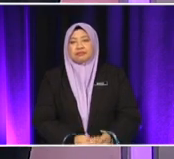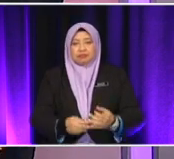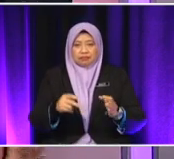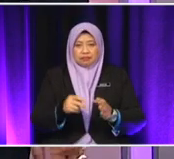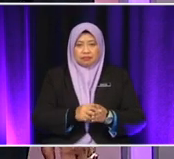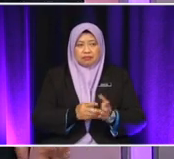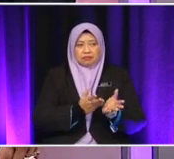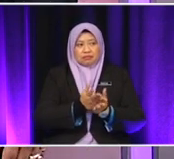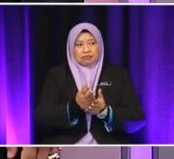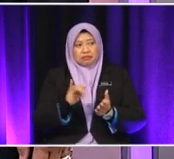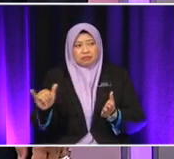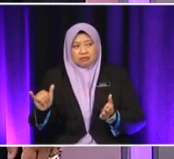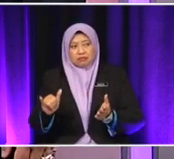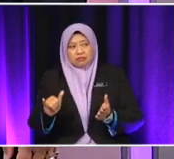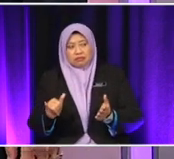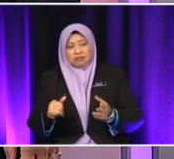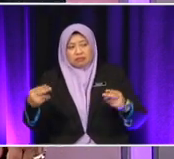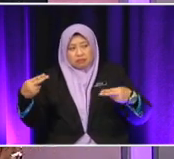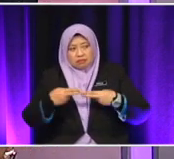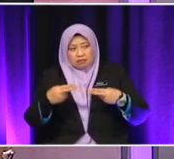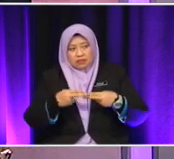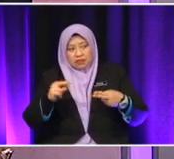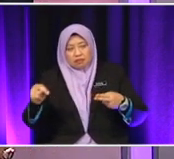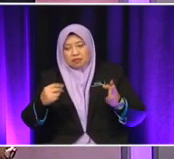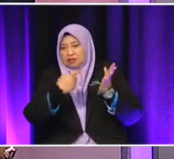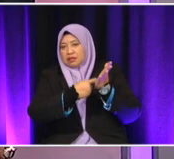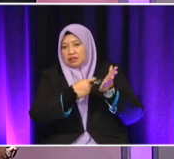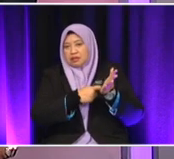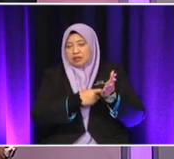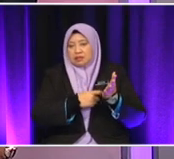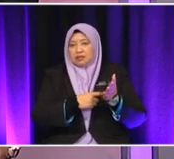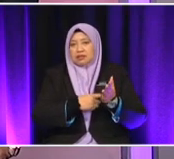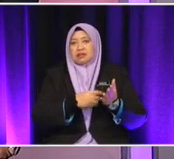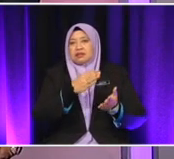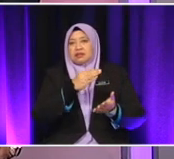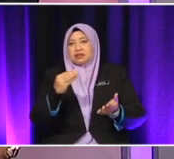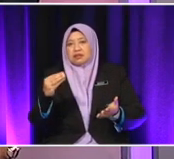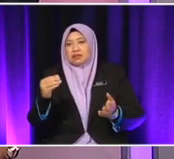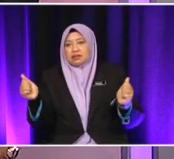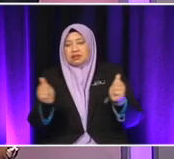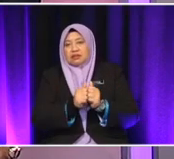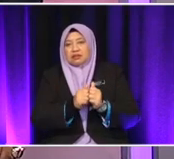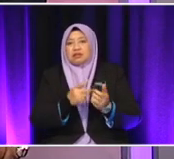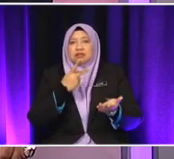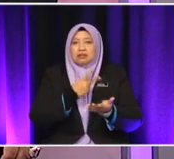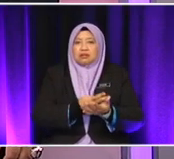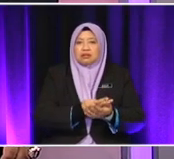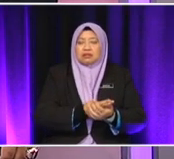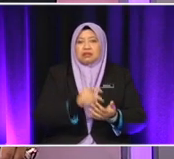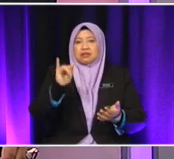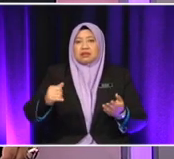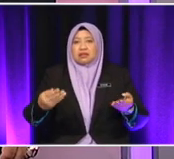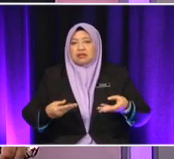seterusnya Oke hubungan diantara harga yang ditawar dengan quantity yang ditawar adalah